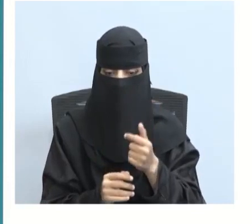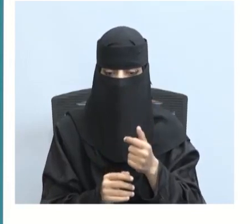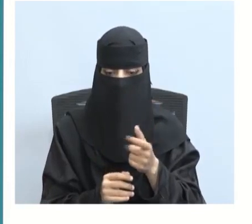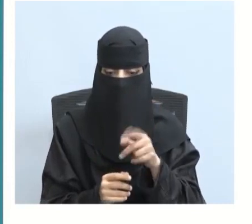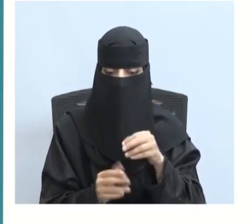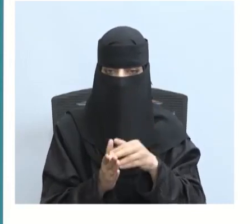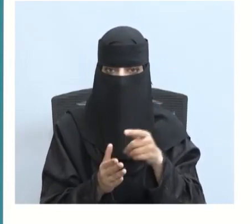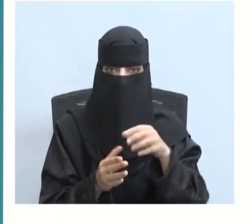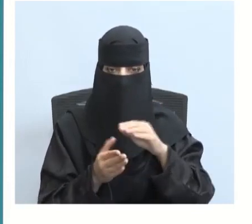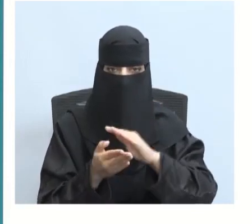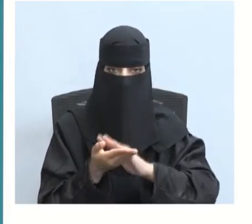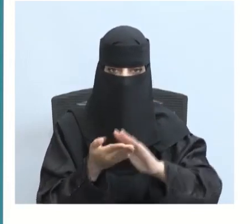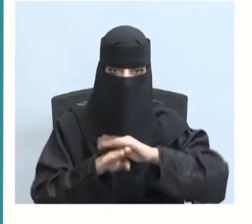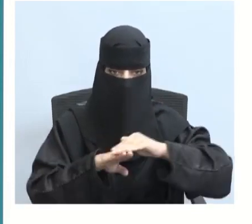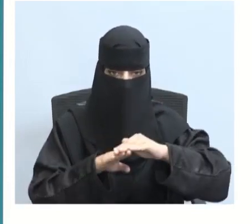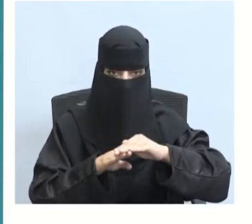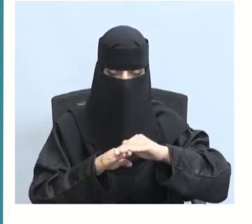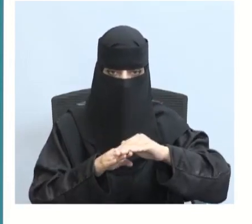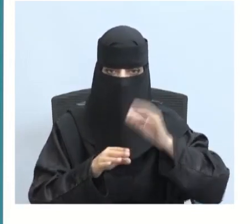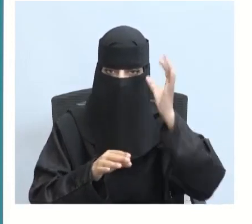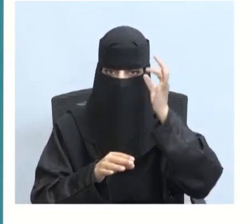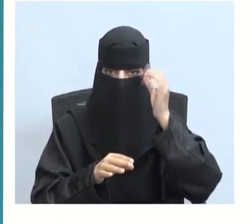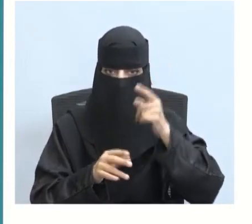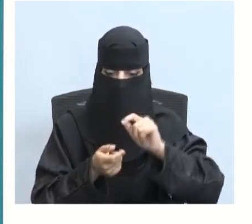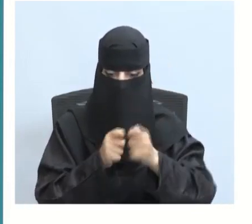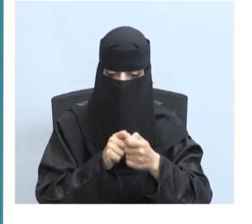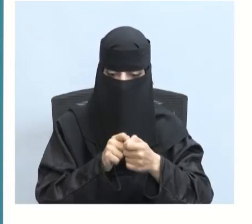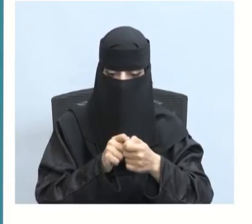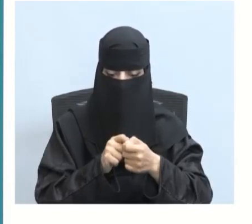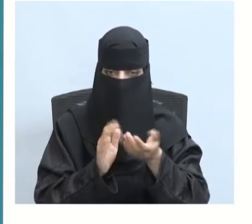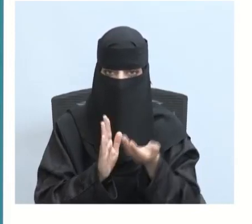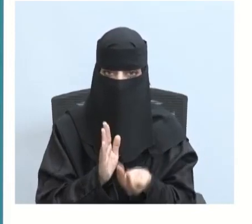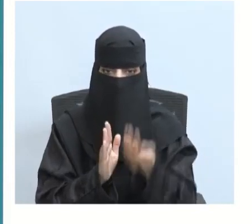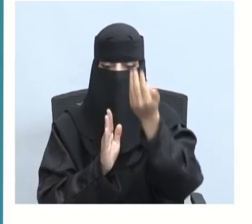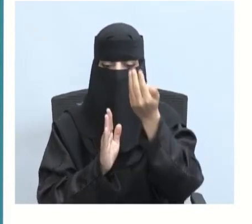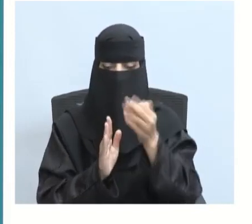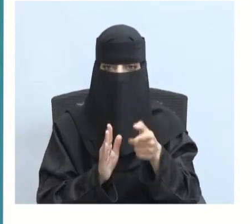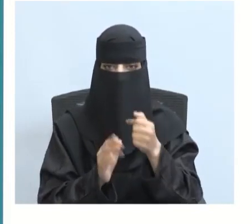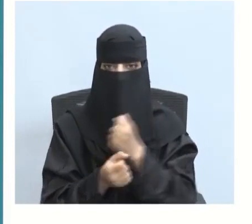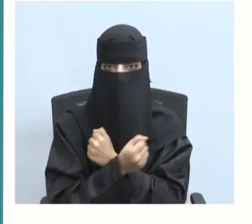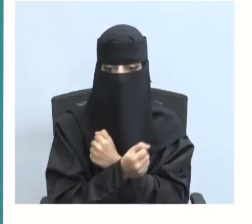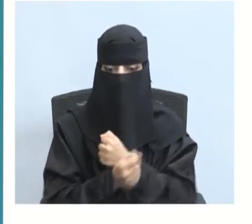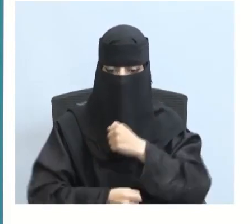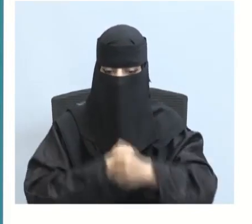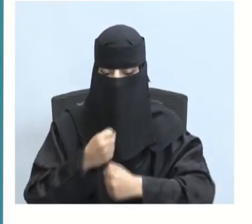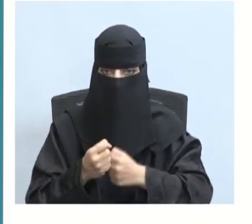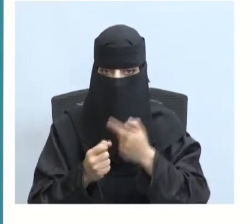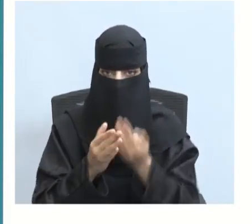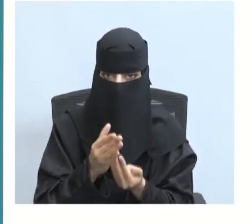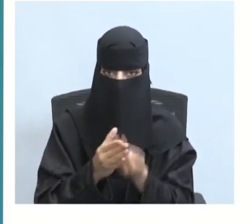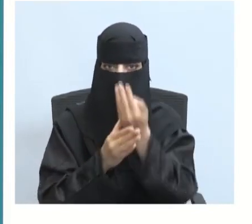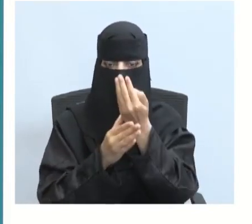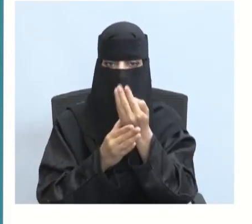يصبح محمص و تتحول او يرتفع الى الاعلى فيصبح طاقه حركيه عند